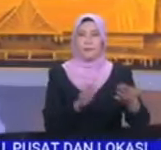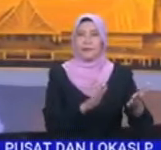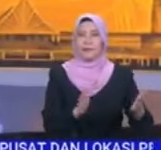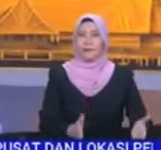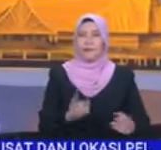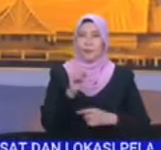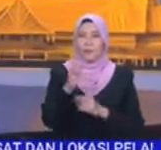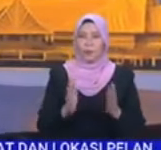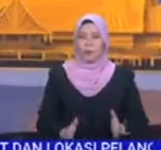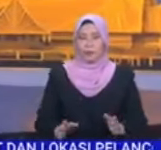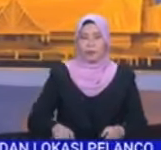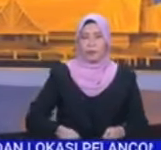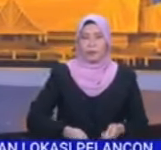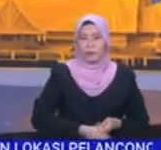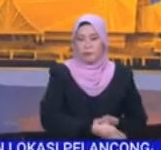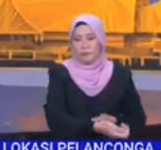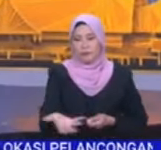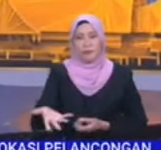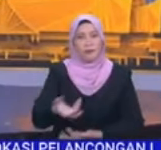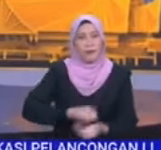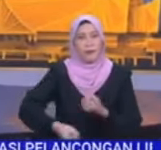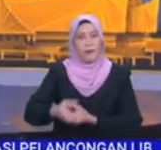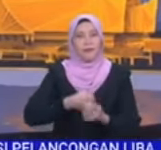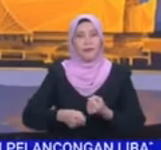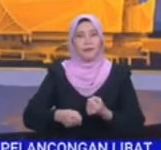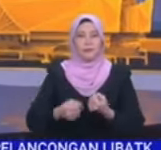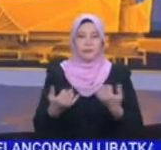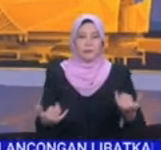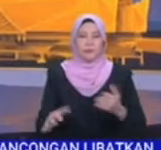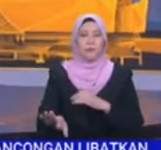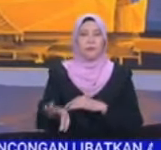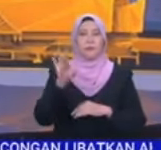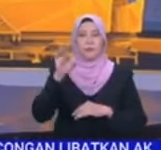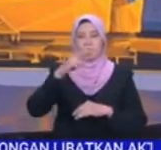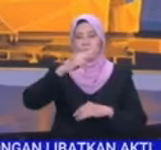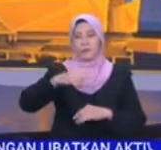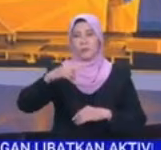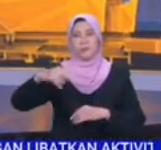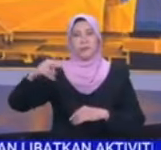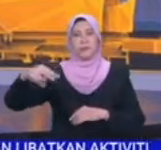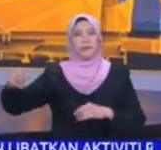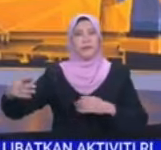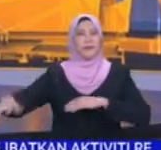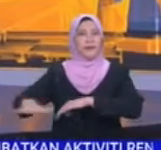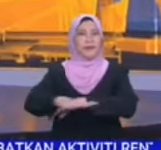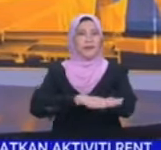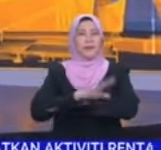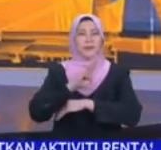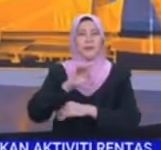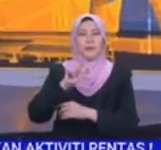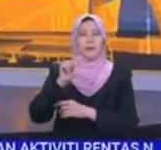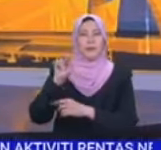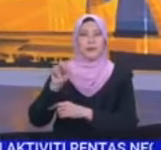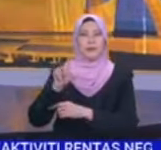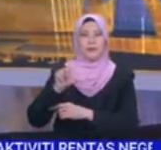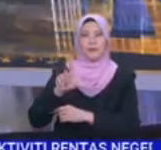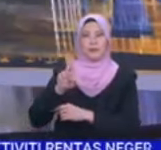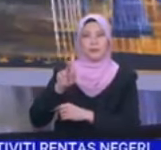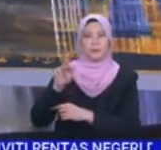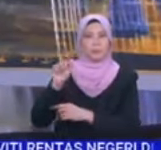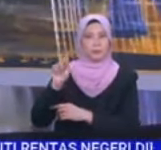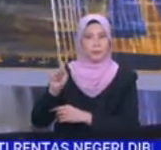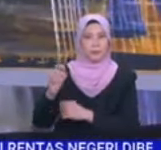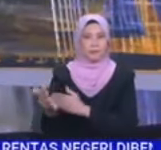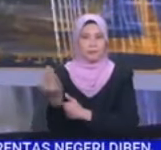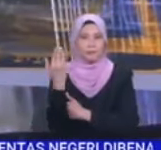Seorang nelayan yang dikhuatiri lemas semalam ditemukan orang awam terapung di kawasan pantai Bagan Kurnia, Lukut pagi